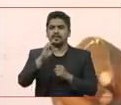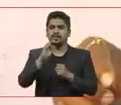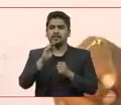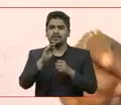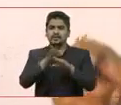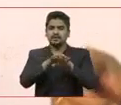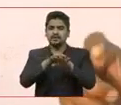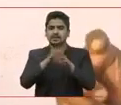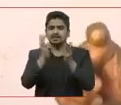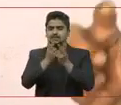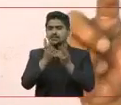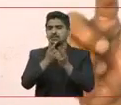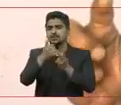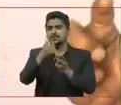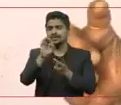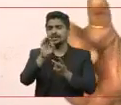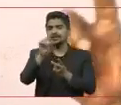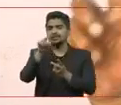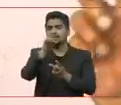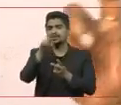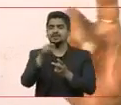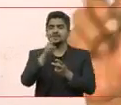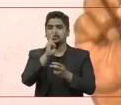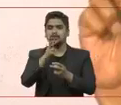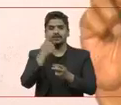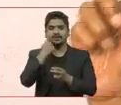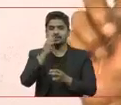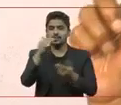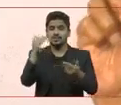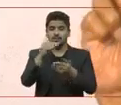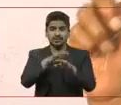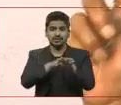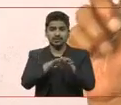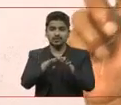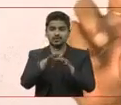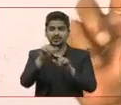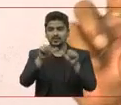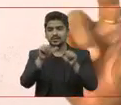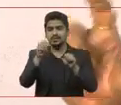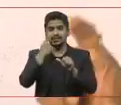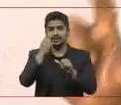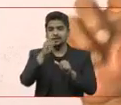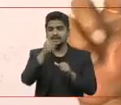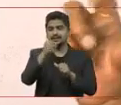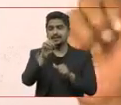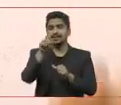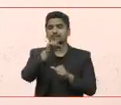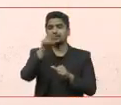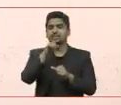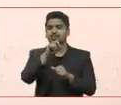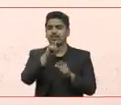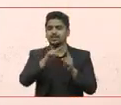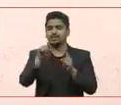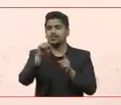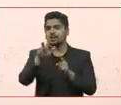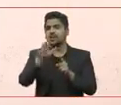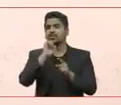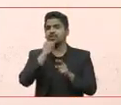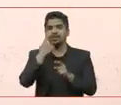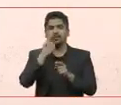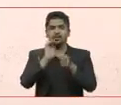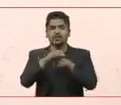टोटलको 60% केस चाहिँ त्यो आइरहेको छ। बच्चामा जति आइरहेको छ त्यसको 60% केस चाहिँ 10 देखि 18 मा आइरहेको